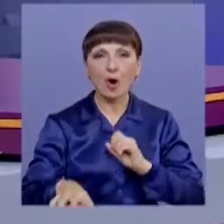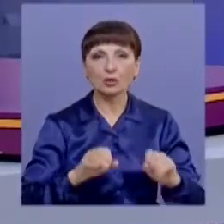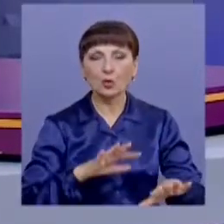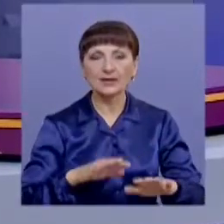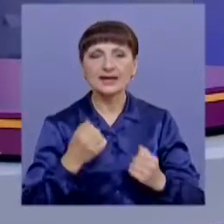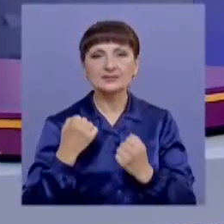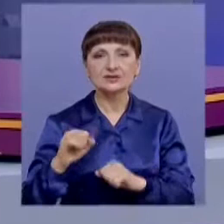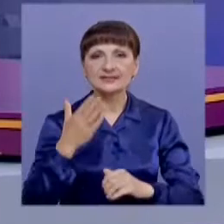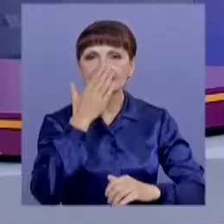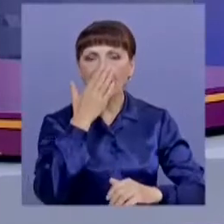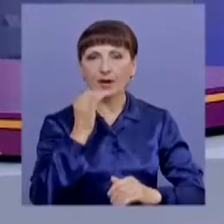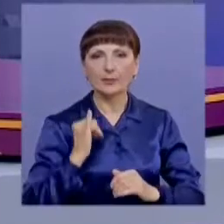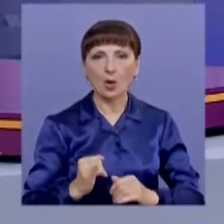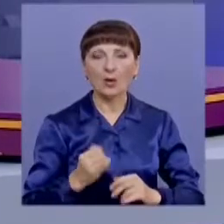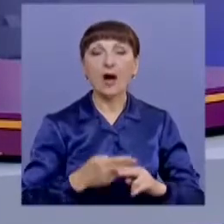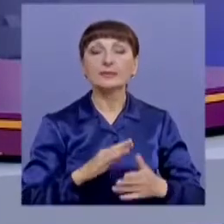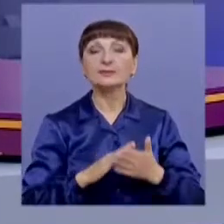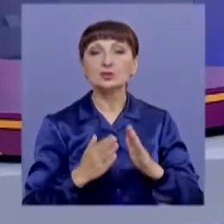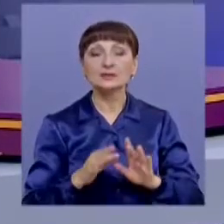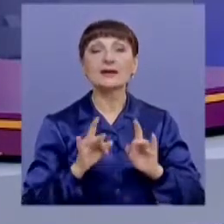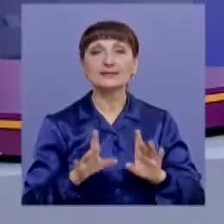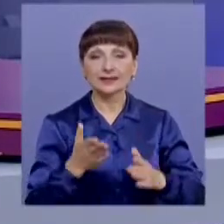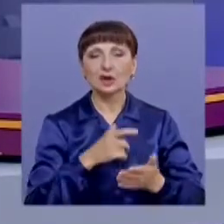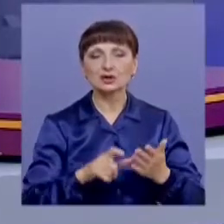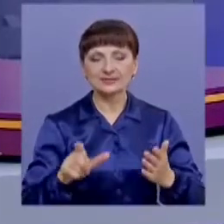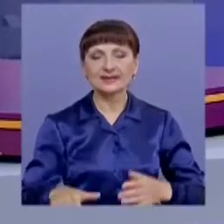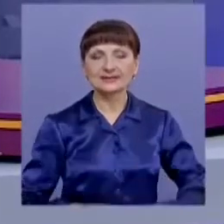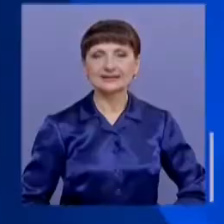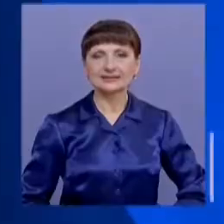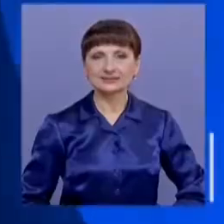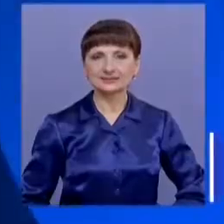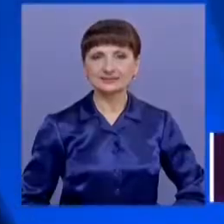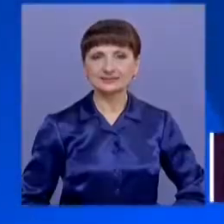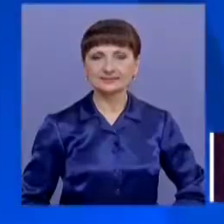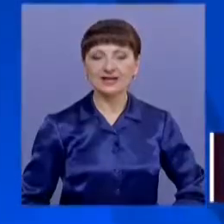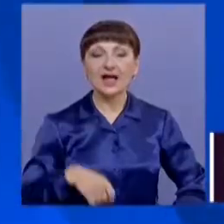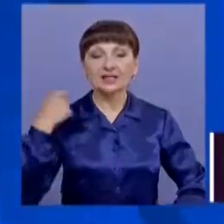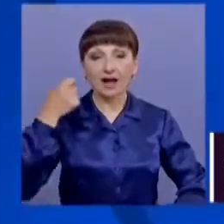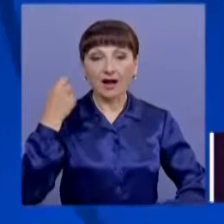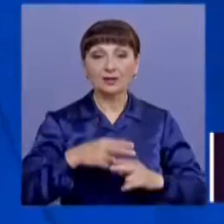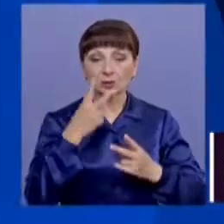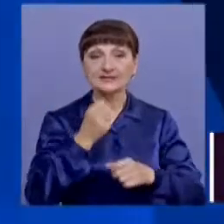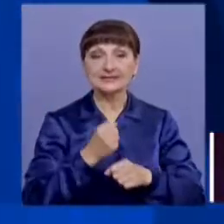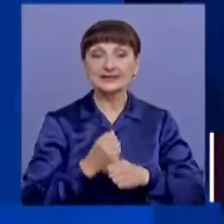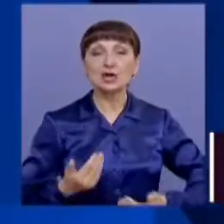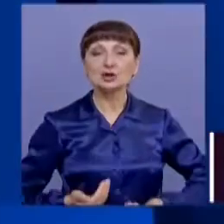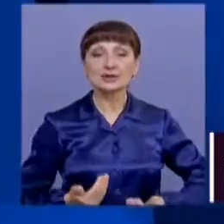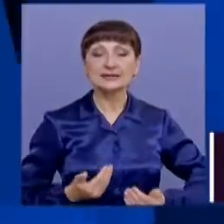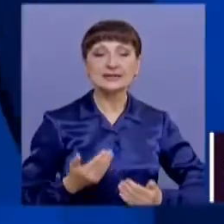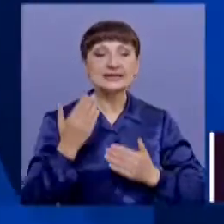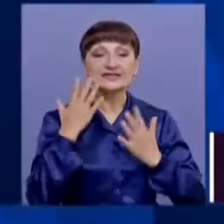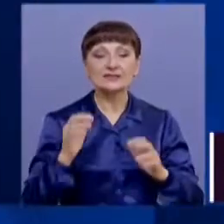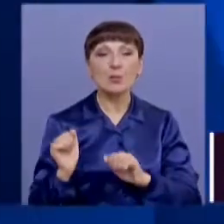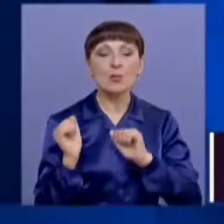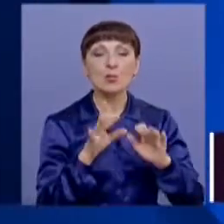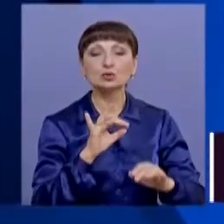избежать неприятного запаха. Об экоситуации расскажет Ильза Тавчурин. На кадрах, которые сделали жители, неизвестные